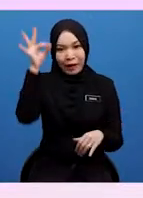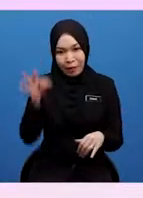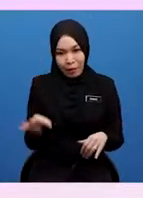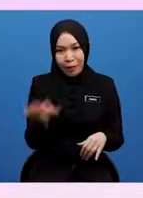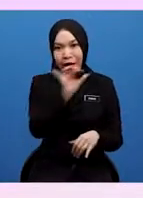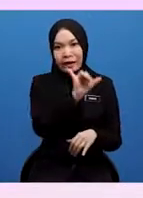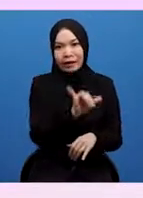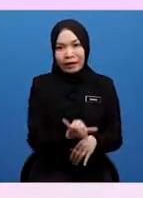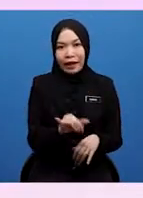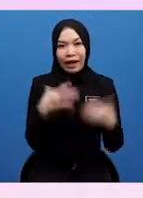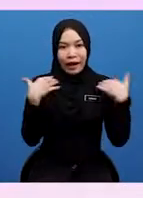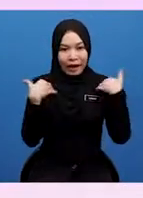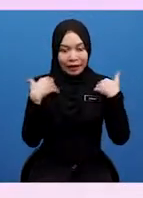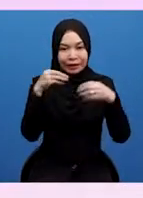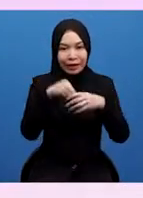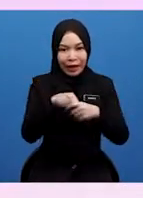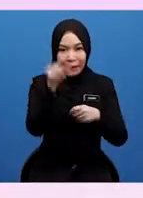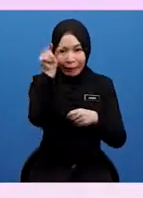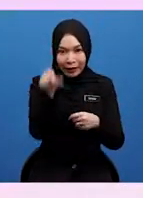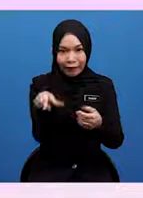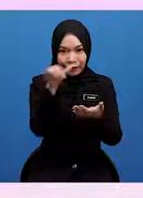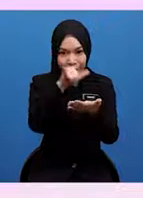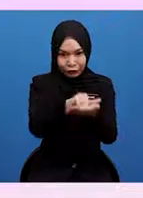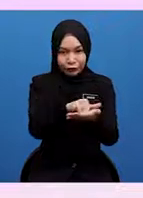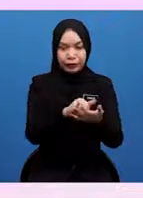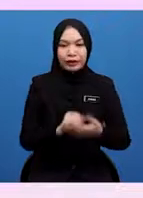yang terdapat di dalam graf tersebut.